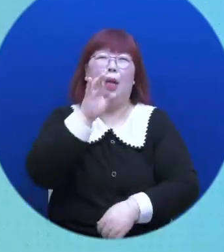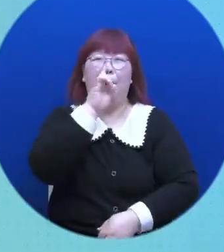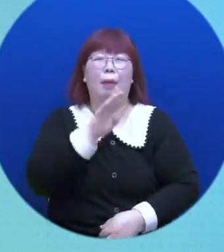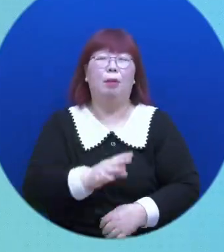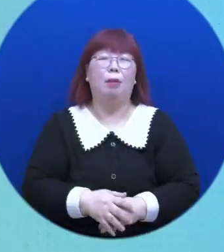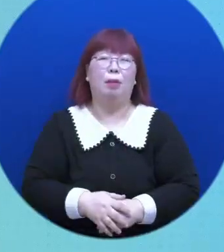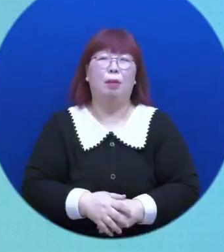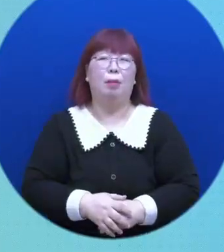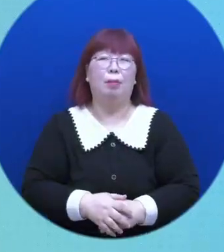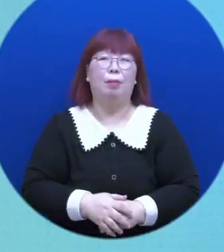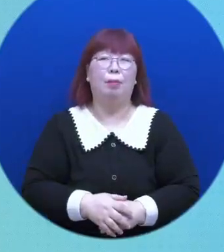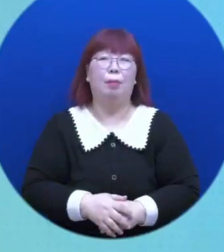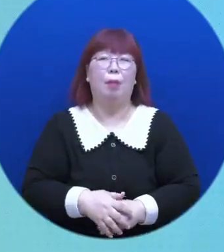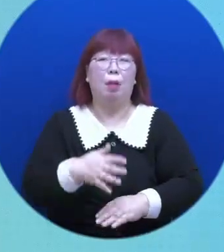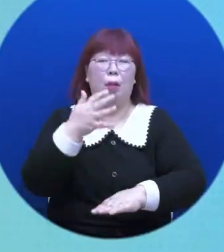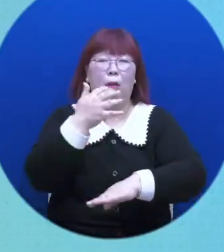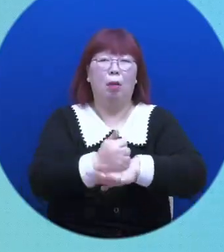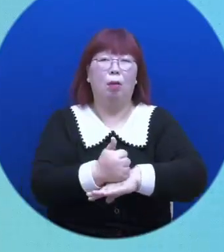거기다가